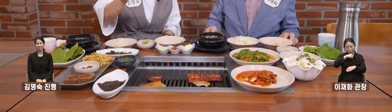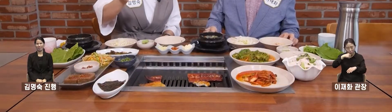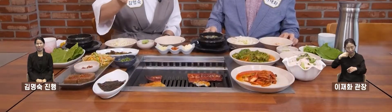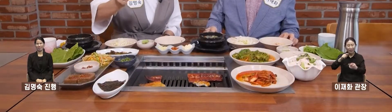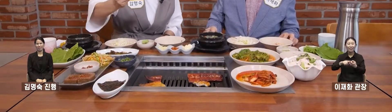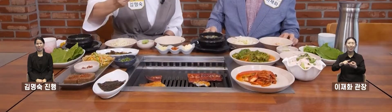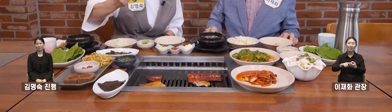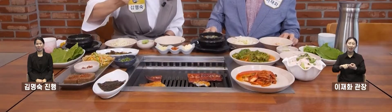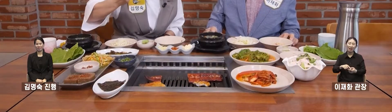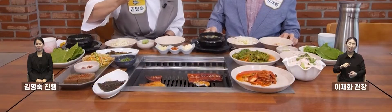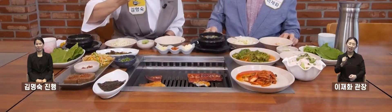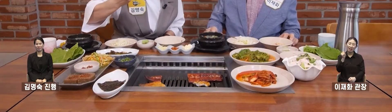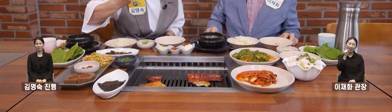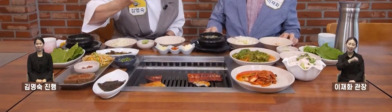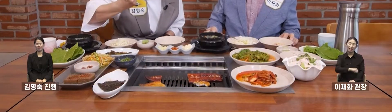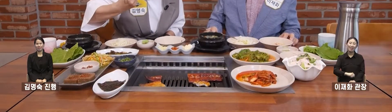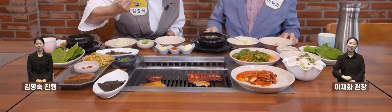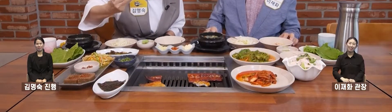예.